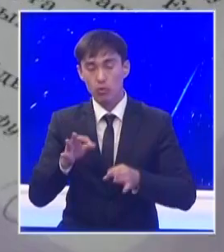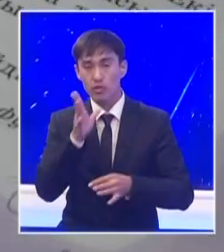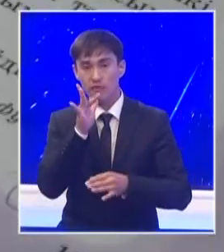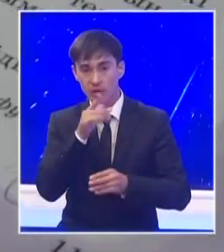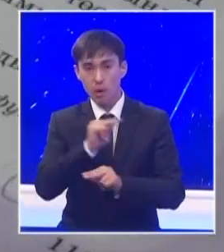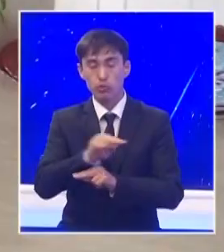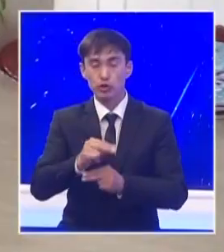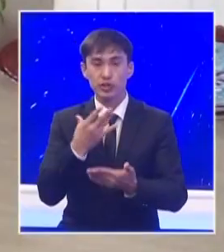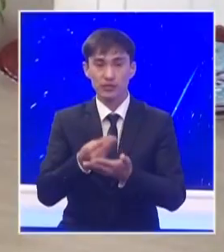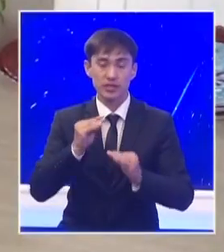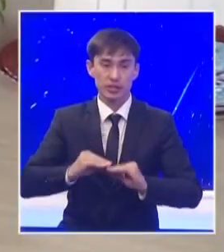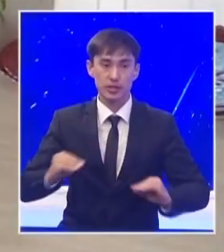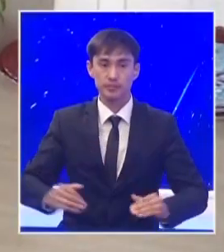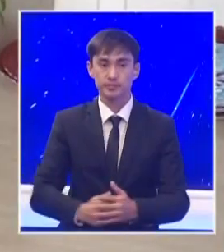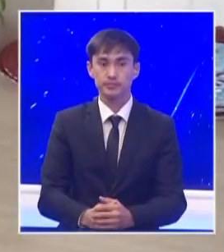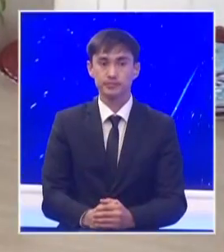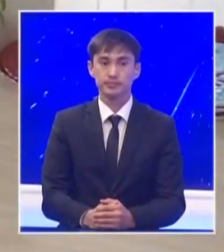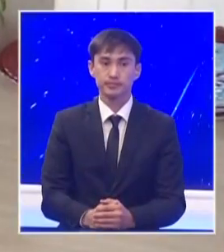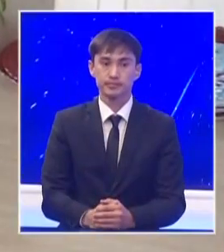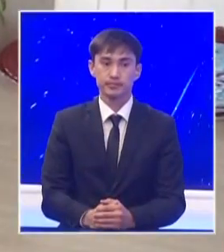для обучения детей.